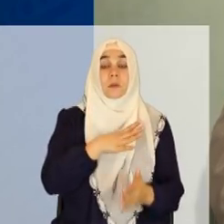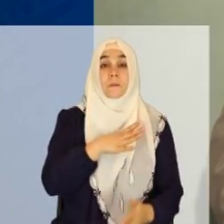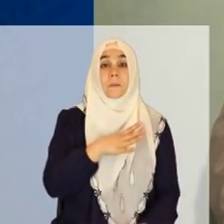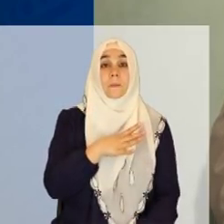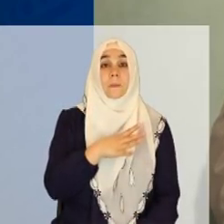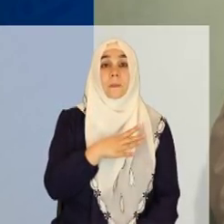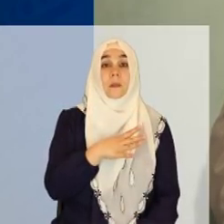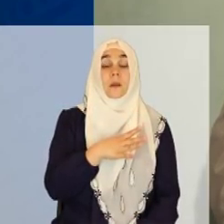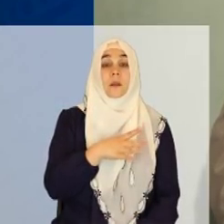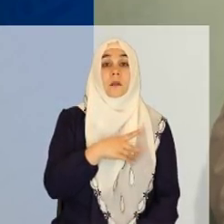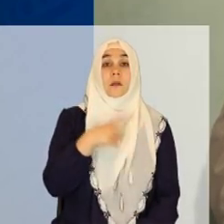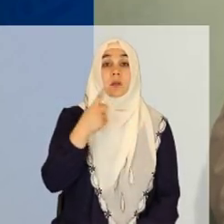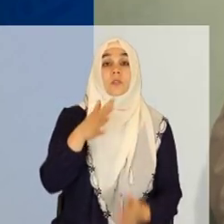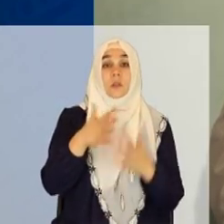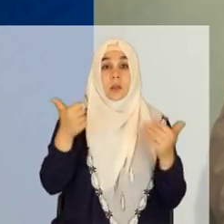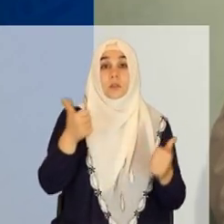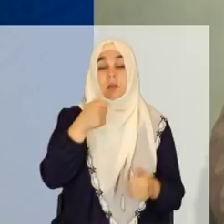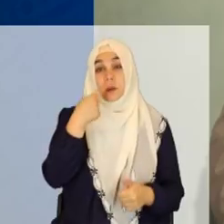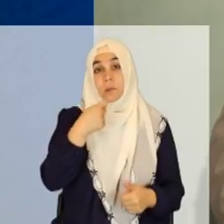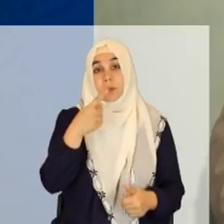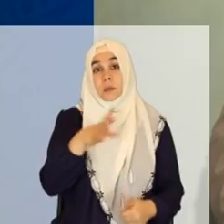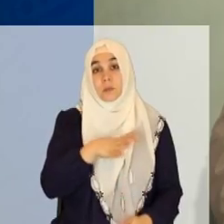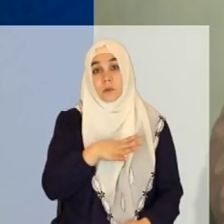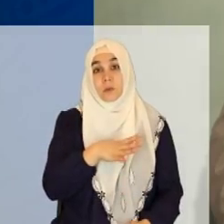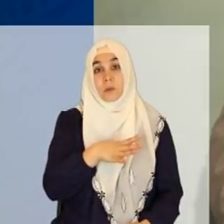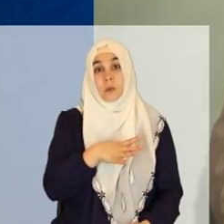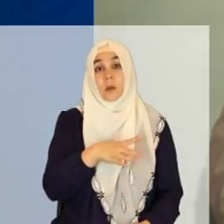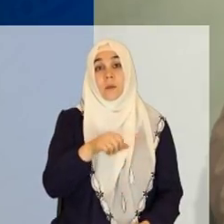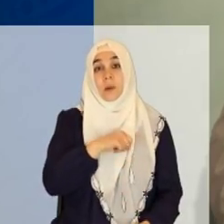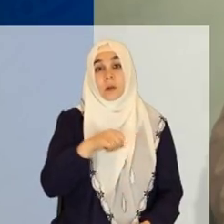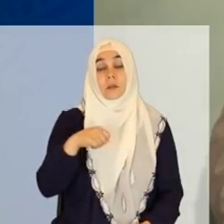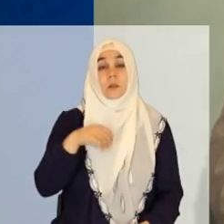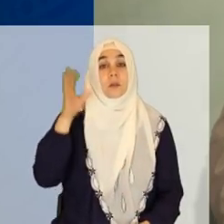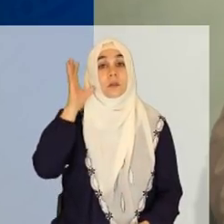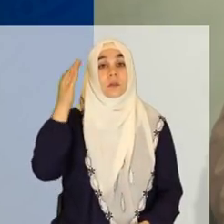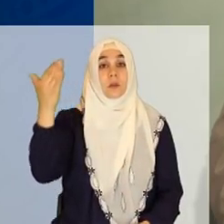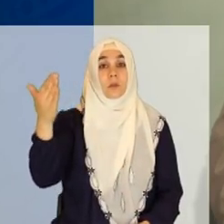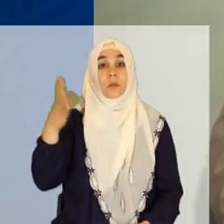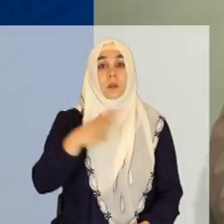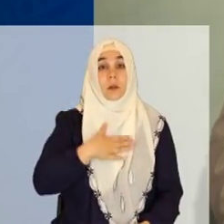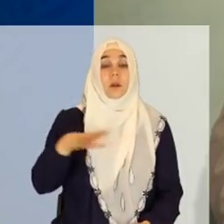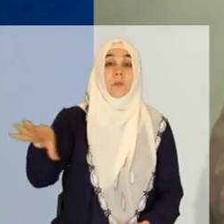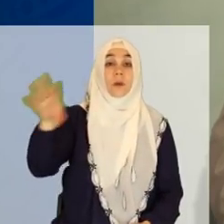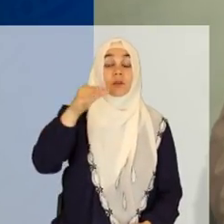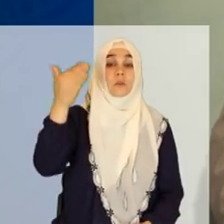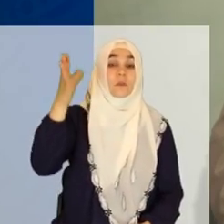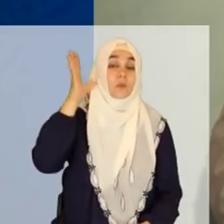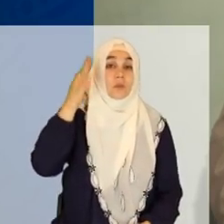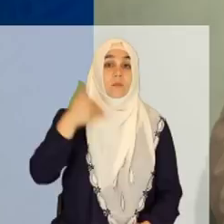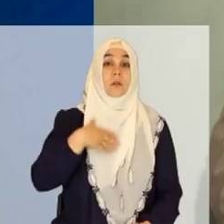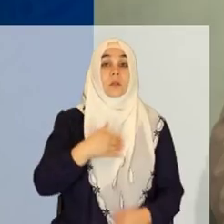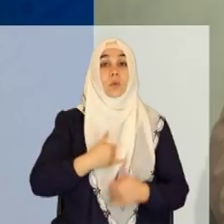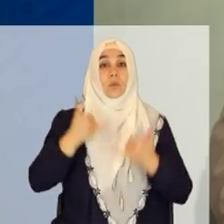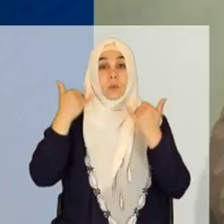uchrashuvni men kuzatdim. Shunda juda yaxshi gaplarni gapirdi. Ben İslam dinini barcha musulmonlarni